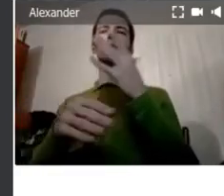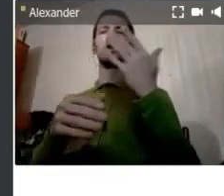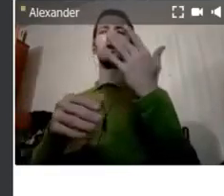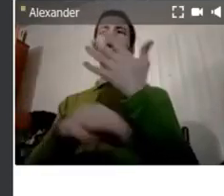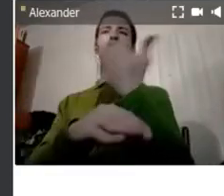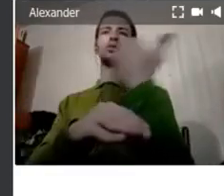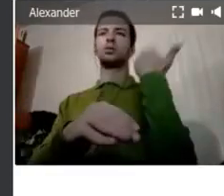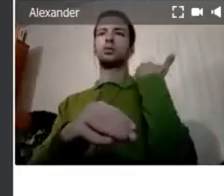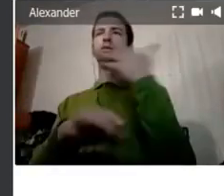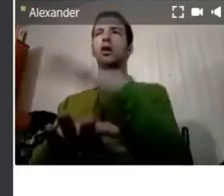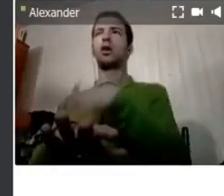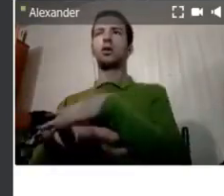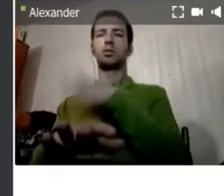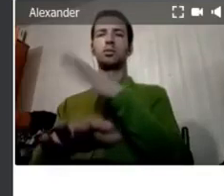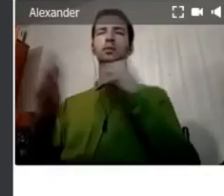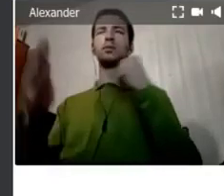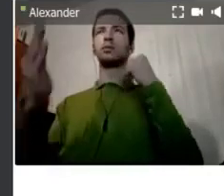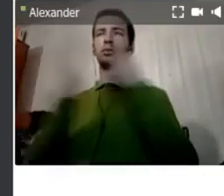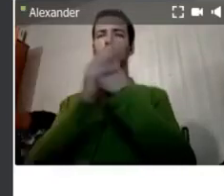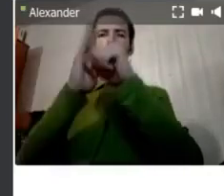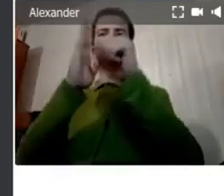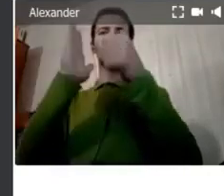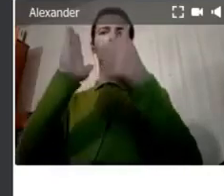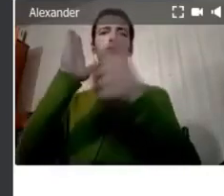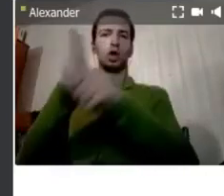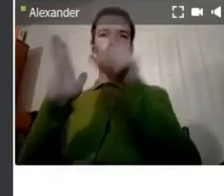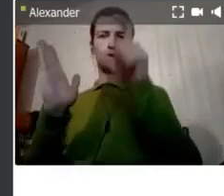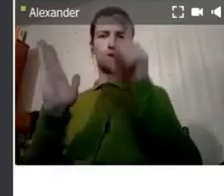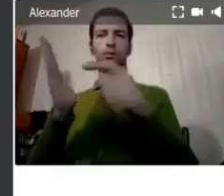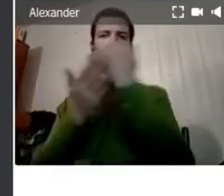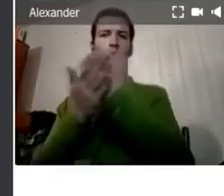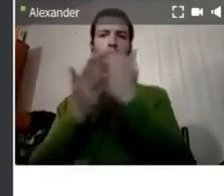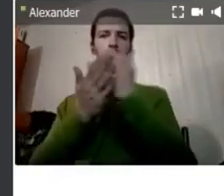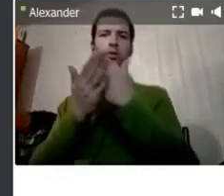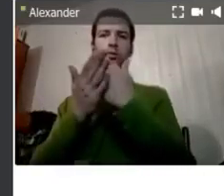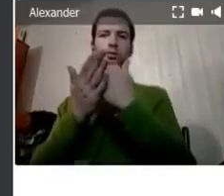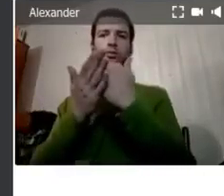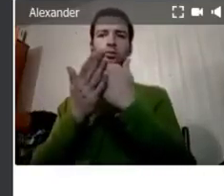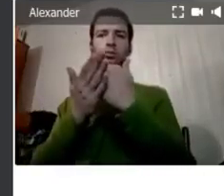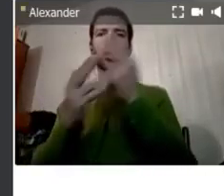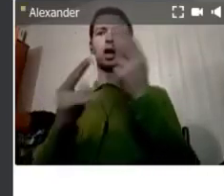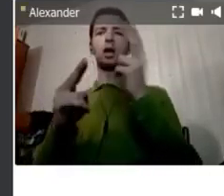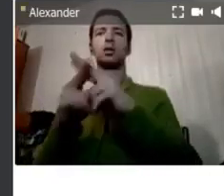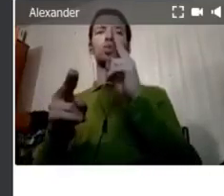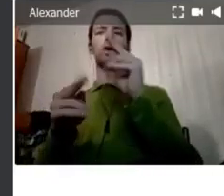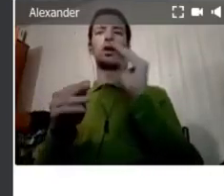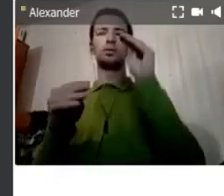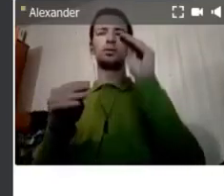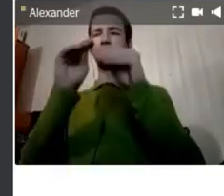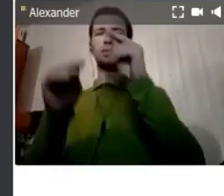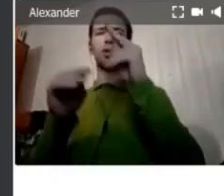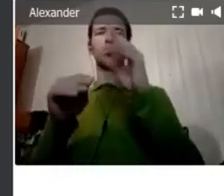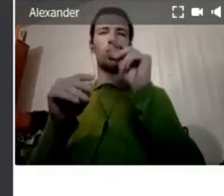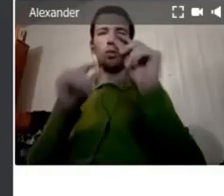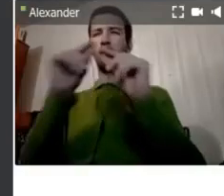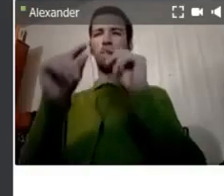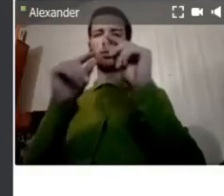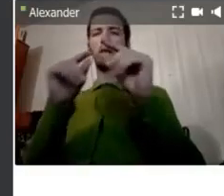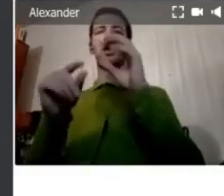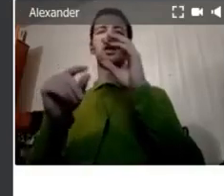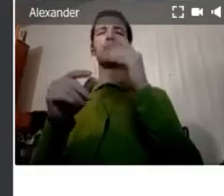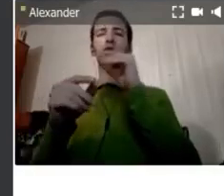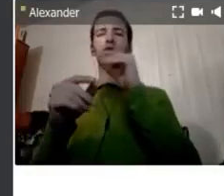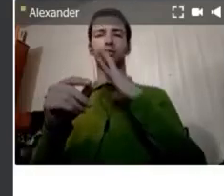4500 евро. То есть, ничего сверхсложного мы не сделали. Это можно сделать. Вот у нас клиенты сейчас это делают некоторые за 3 дня.